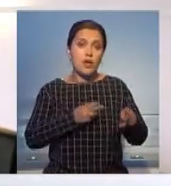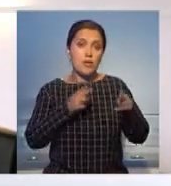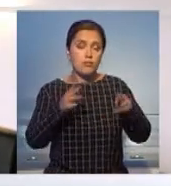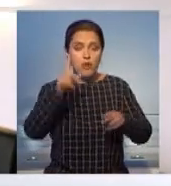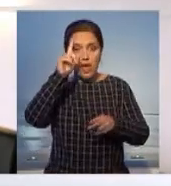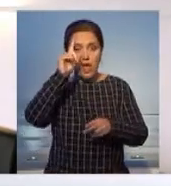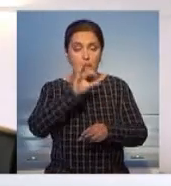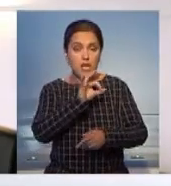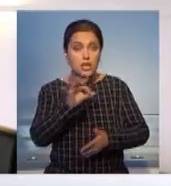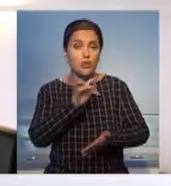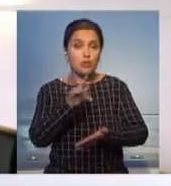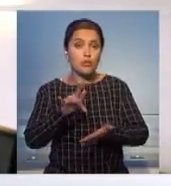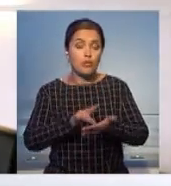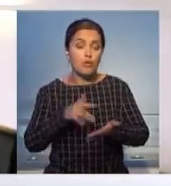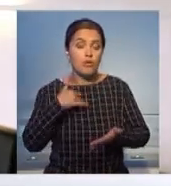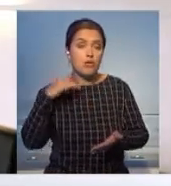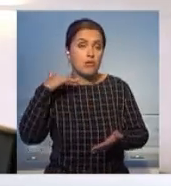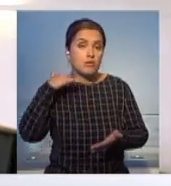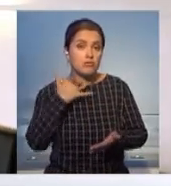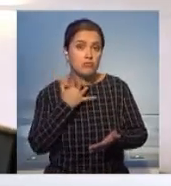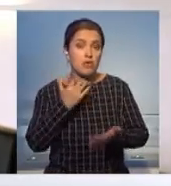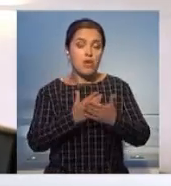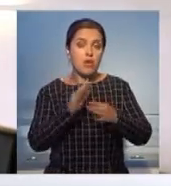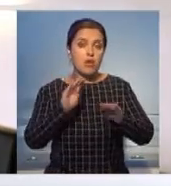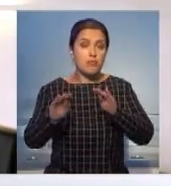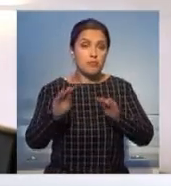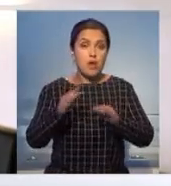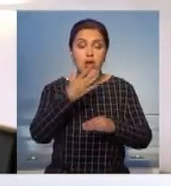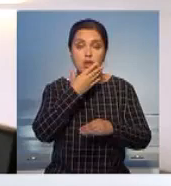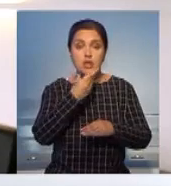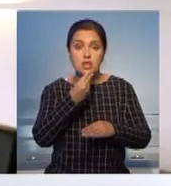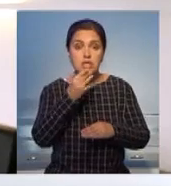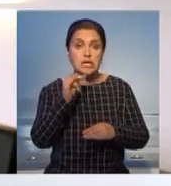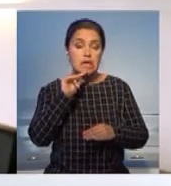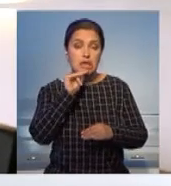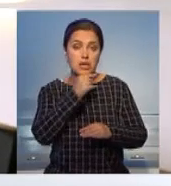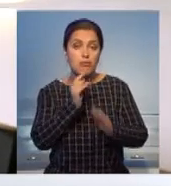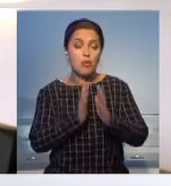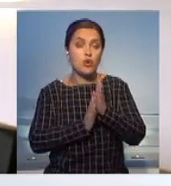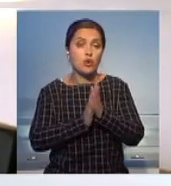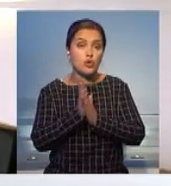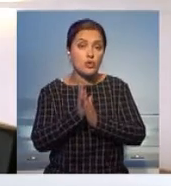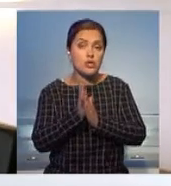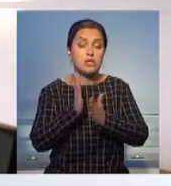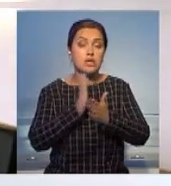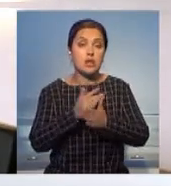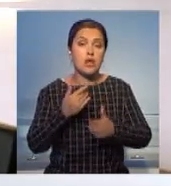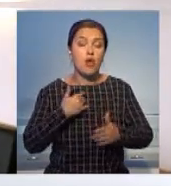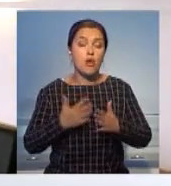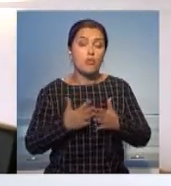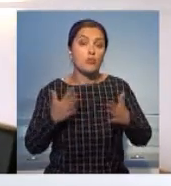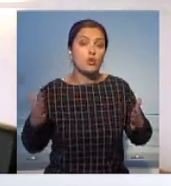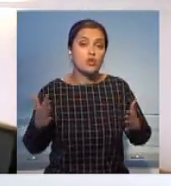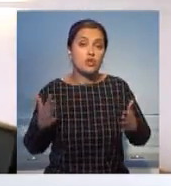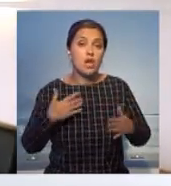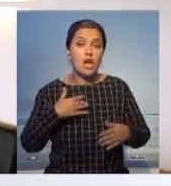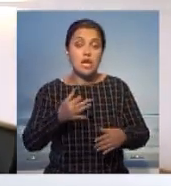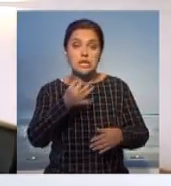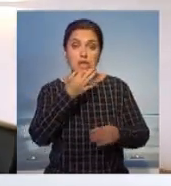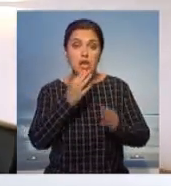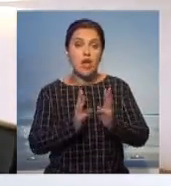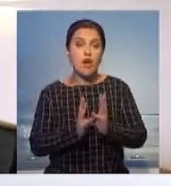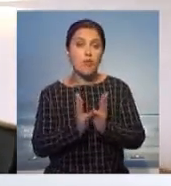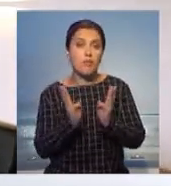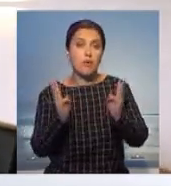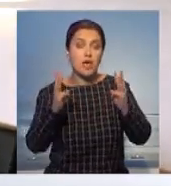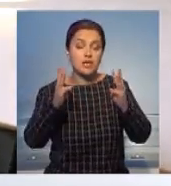знаю город. Он удивляет современной архитектурой и экономическим потенциалом. Мне лично больше всего нравится Байтерек.